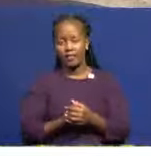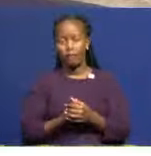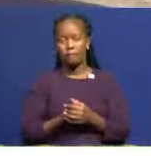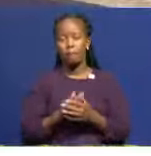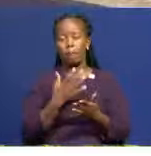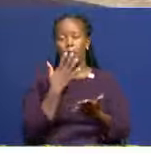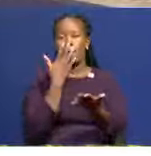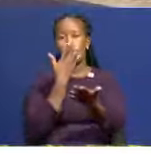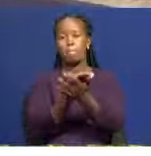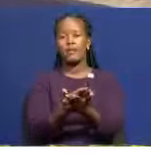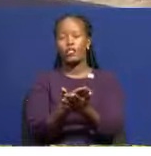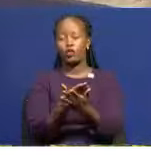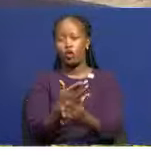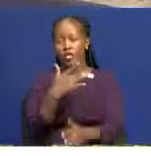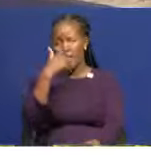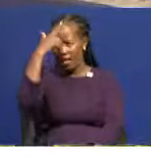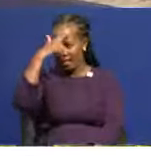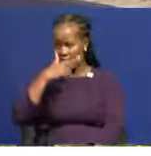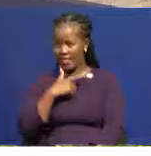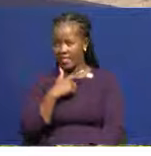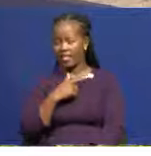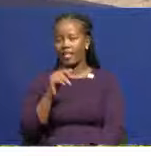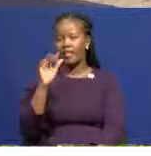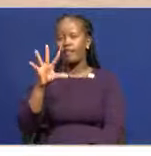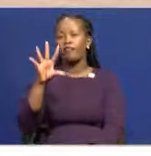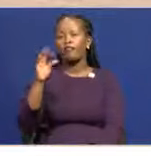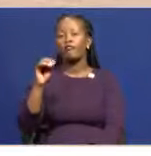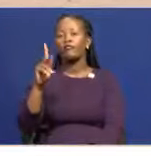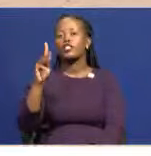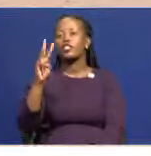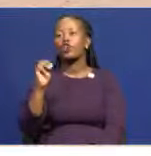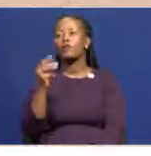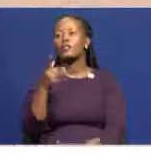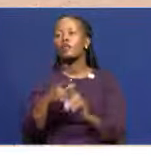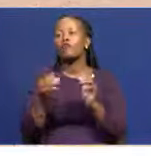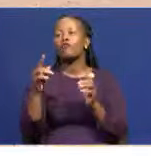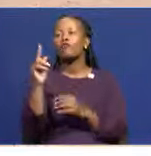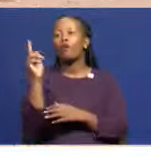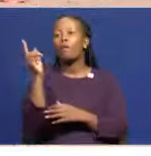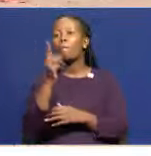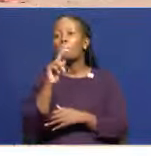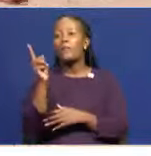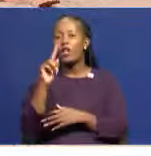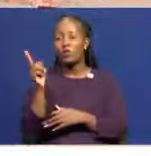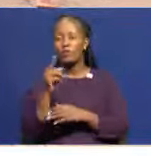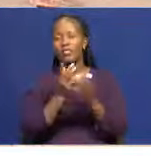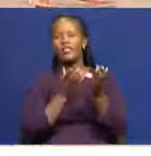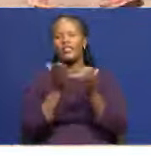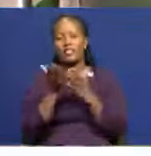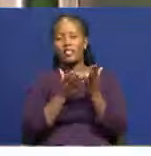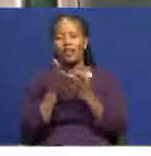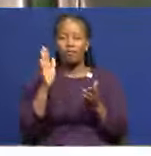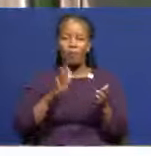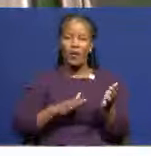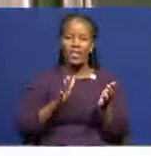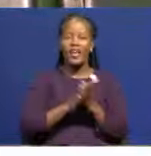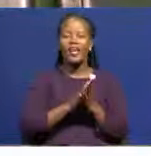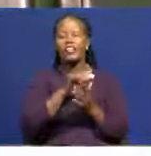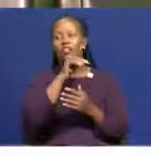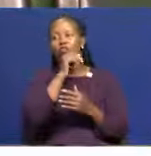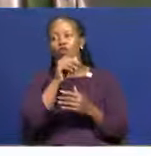Gereza la Thika lililo kilomita takribani 50 kutoka Nairobi linahudumia wafungwa wa kiume na wa kike. Zaidi ya